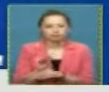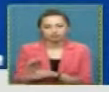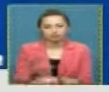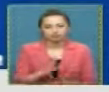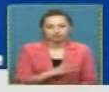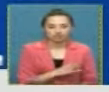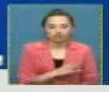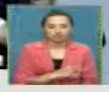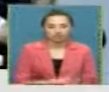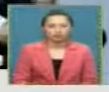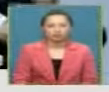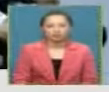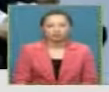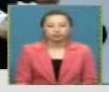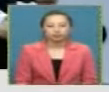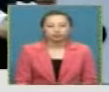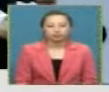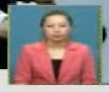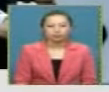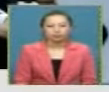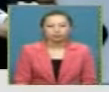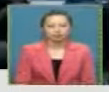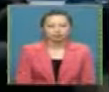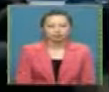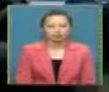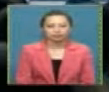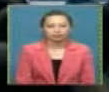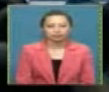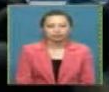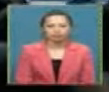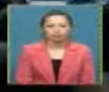етуді көздейді. Асқат Мырзахметов, Ілияс Жолдасов, Олжас Байтуов, оңтүстік ақпарат.